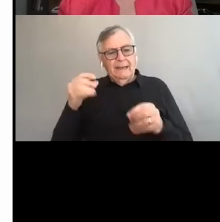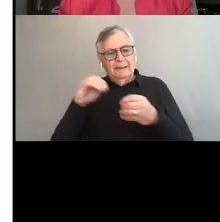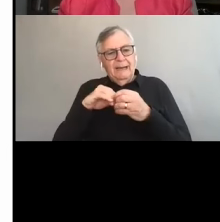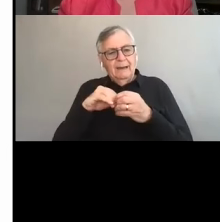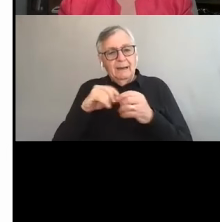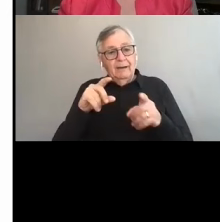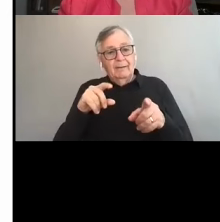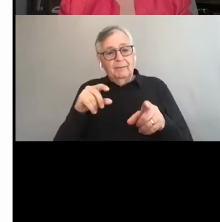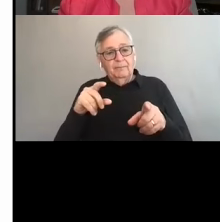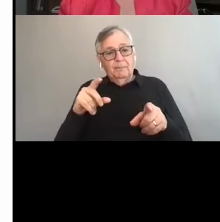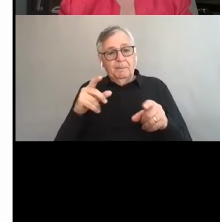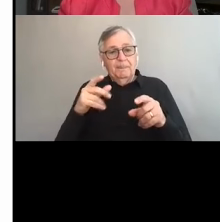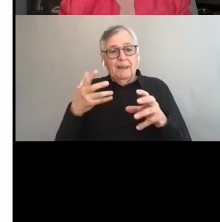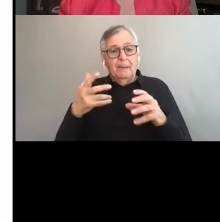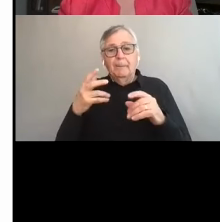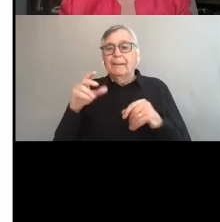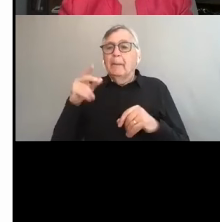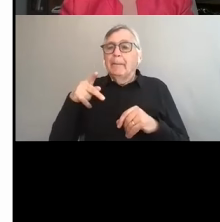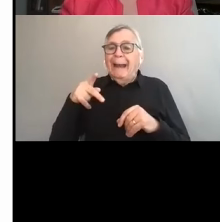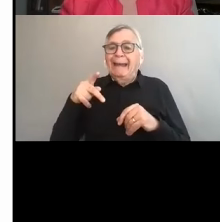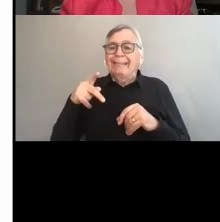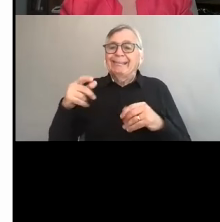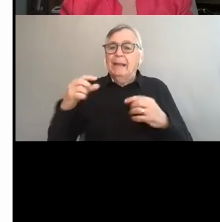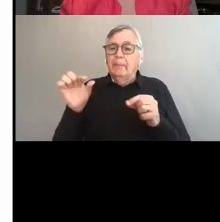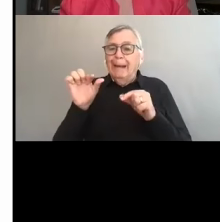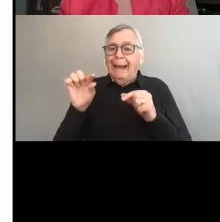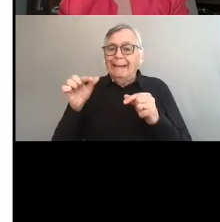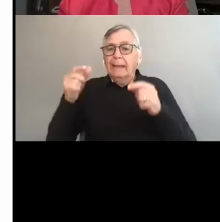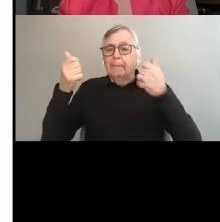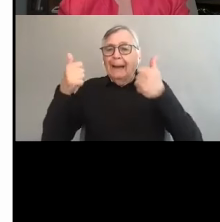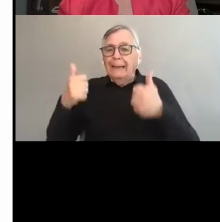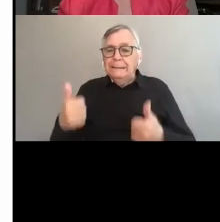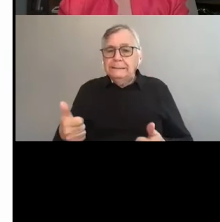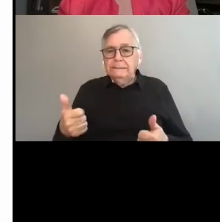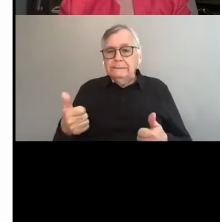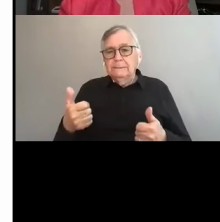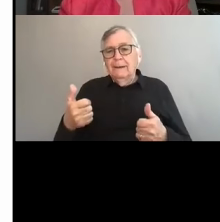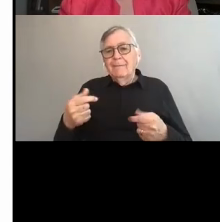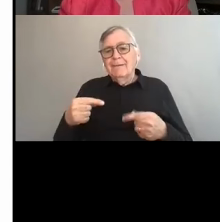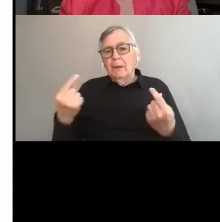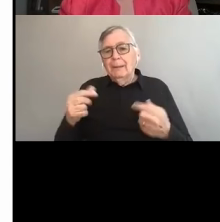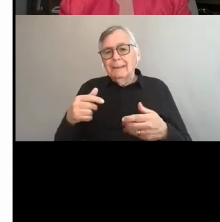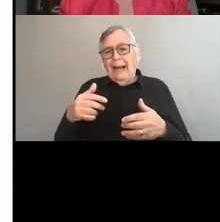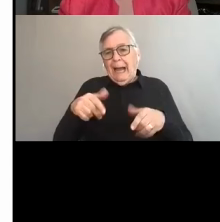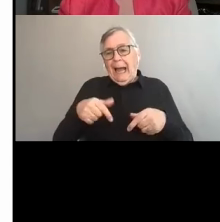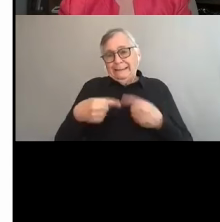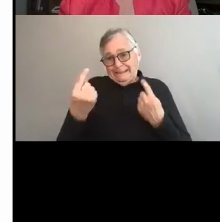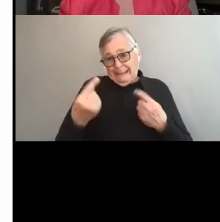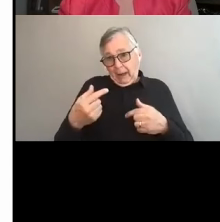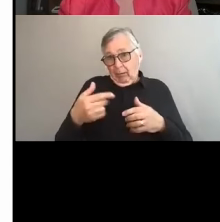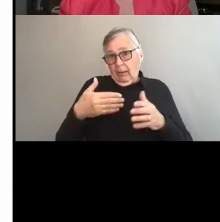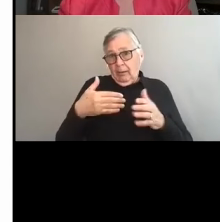Donc, thrombocytopénie, ça veut dire les plaquettes qui baissent, que c'est causé par un phénomène immunitaire, donc des anticorps contre